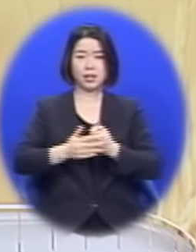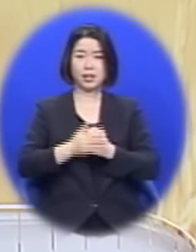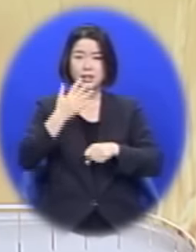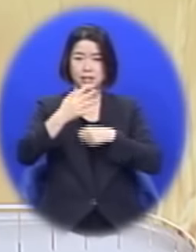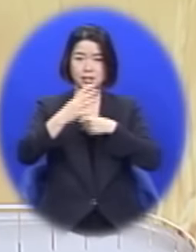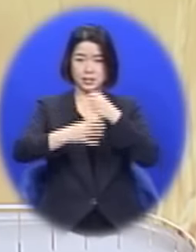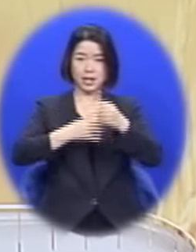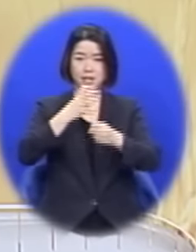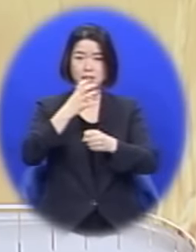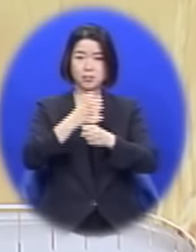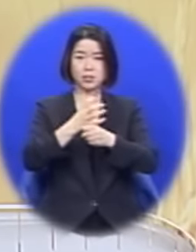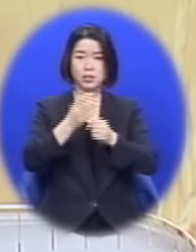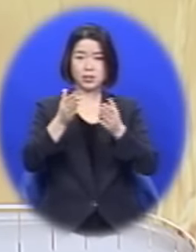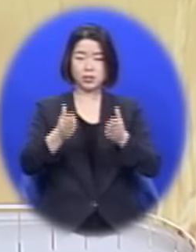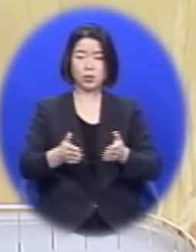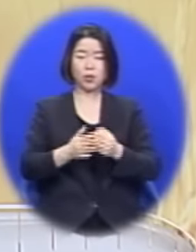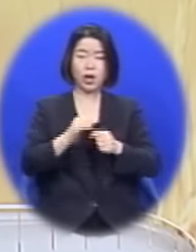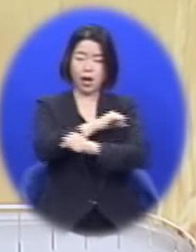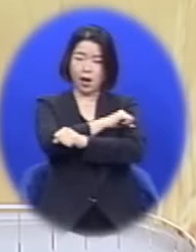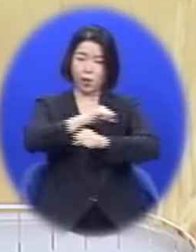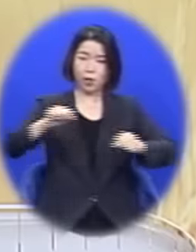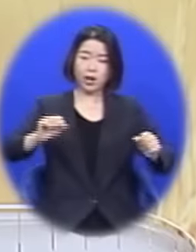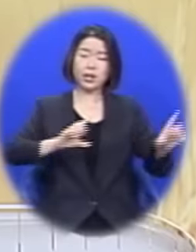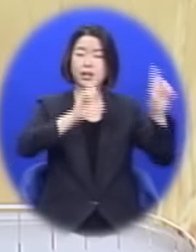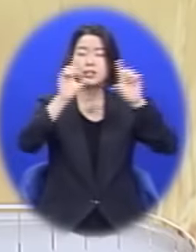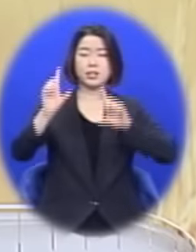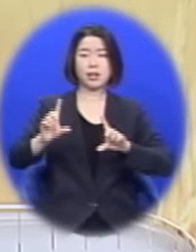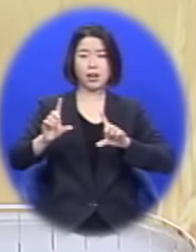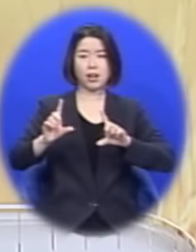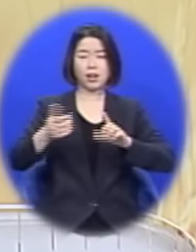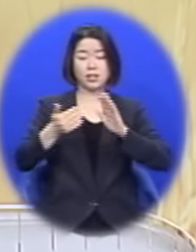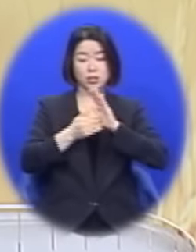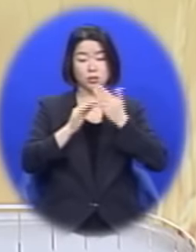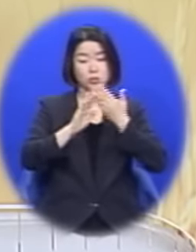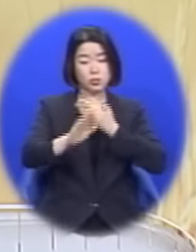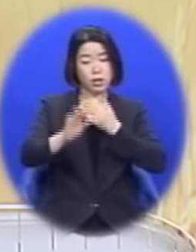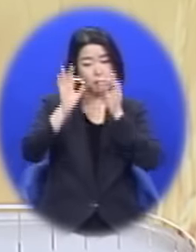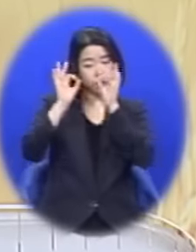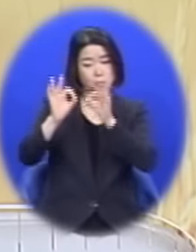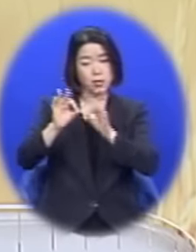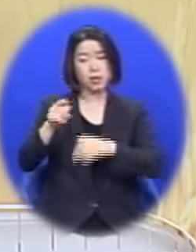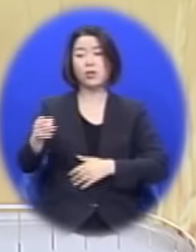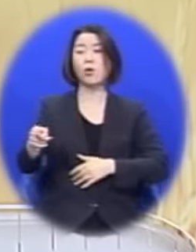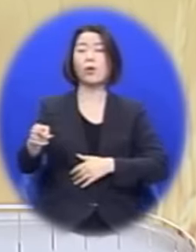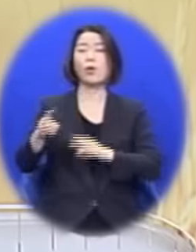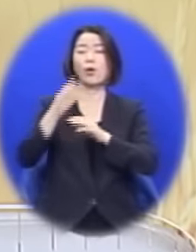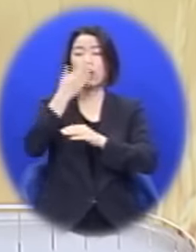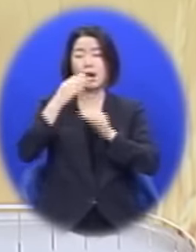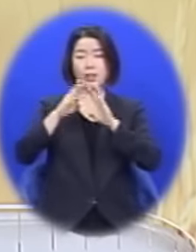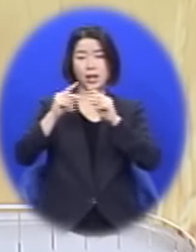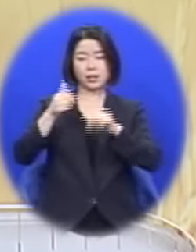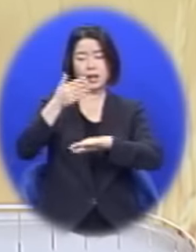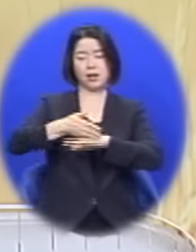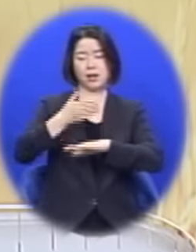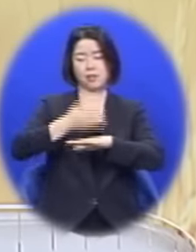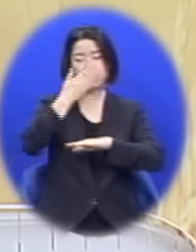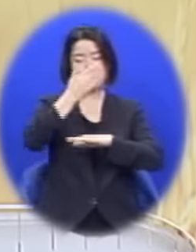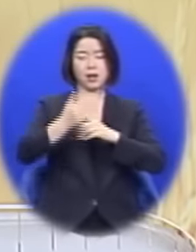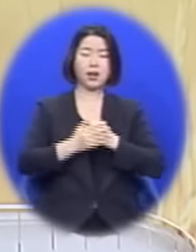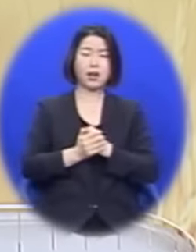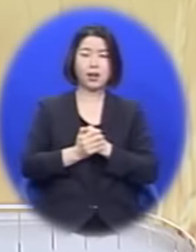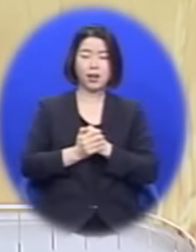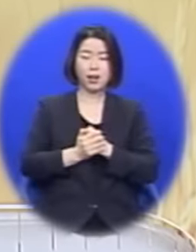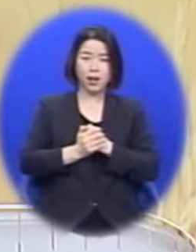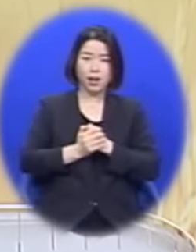40년 광야 생활을 거친 다음에 보면 감사해요. 그러니까 40년 광야 생활을 거친 이